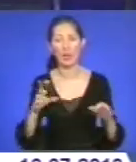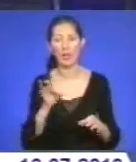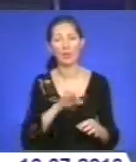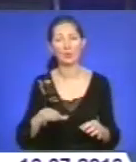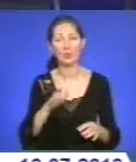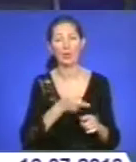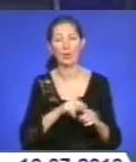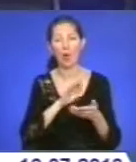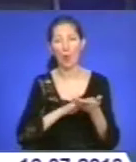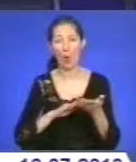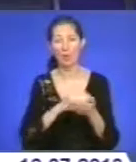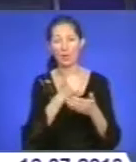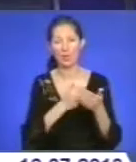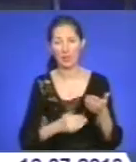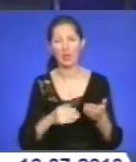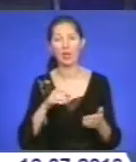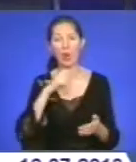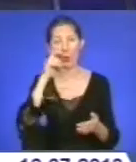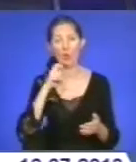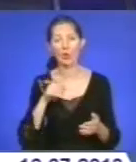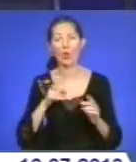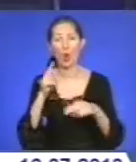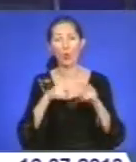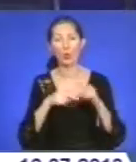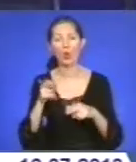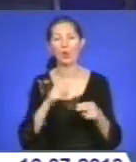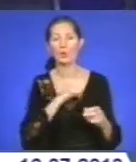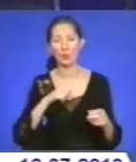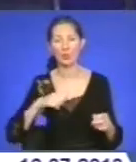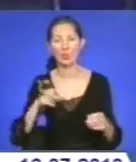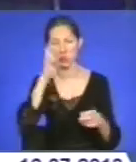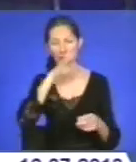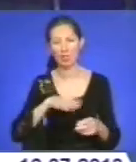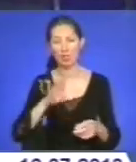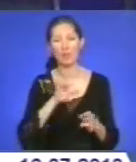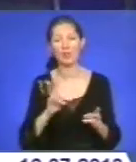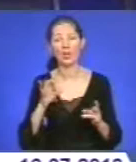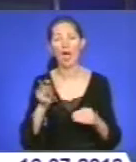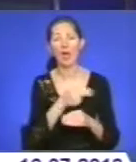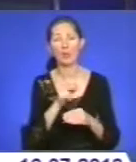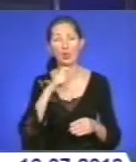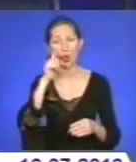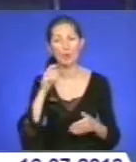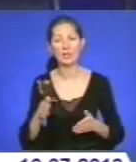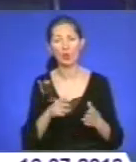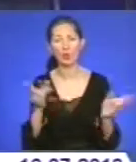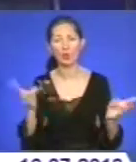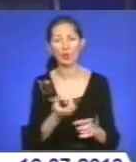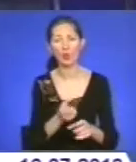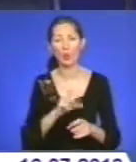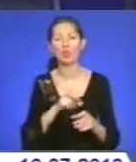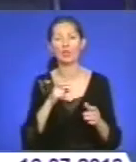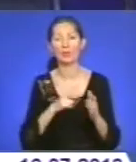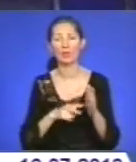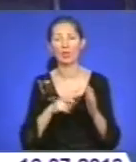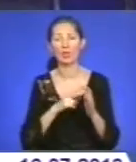декларації про побудову самостійної держави. На ремонт українських доріг потрібно більше 500 мільярдів гривень.